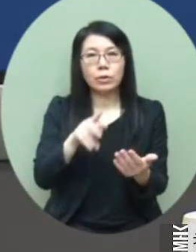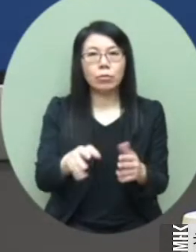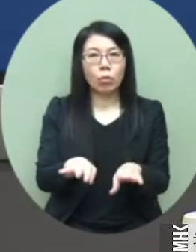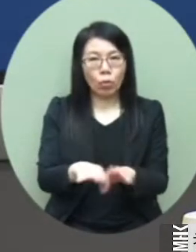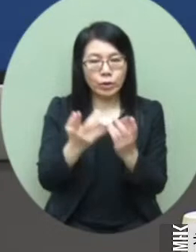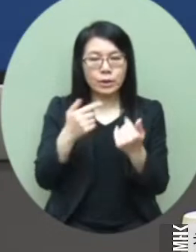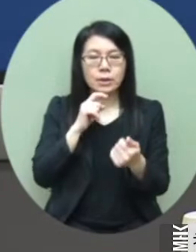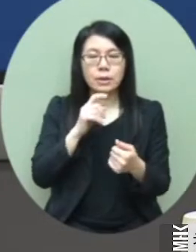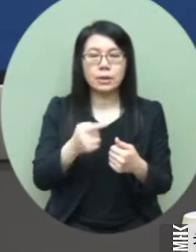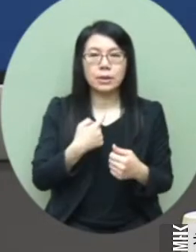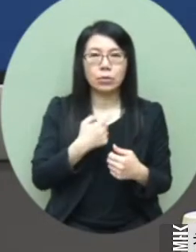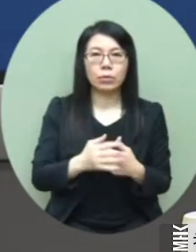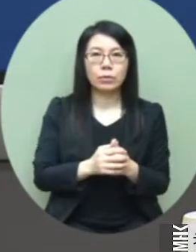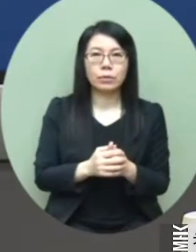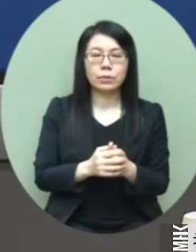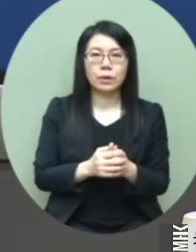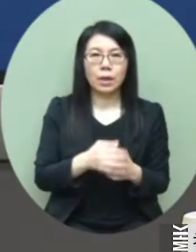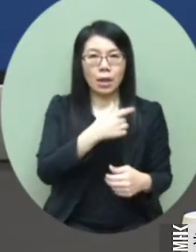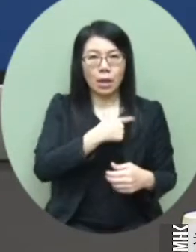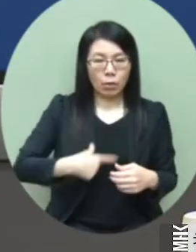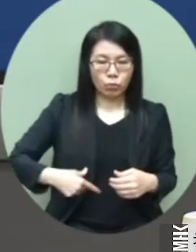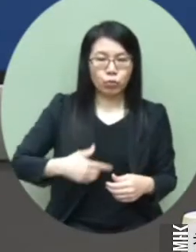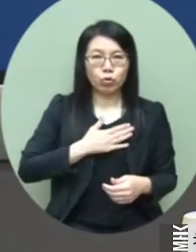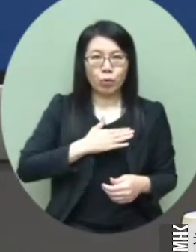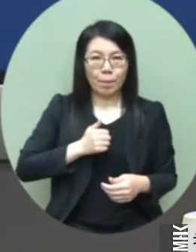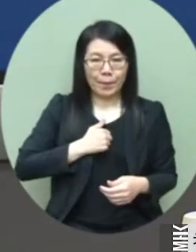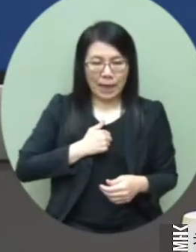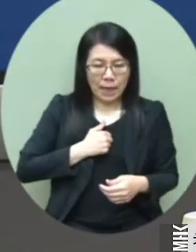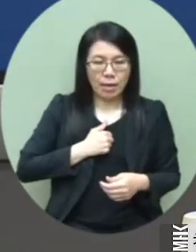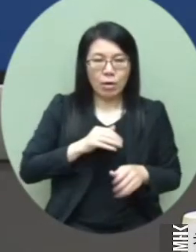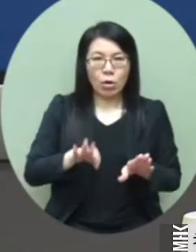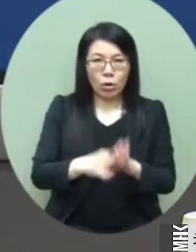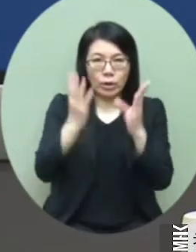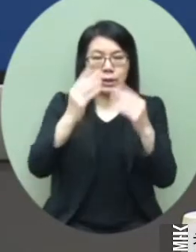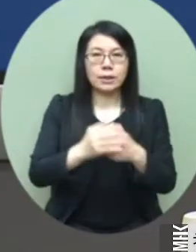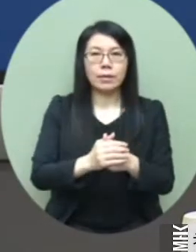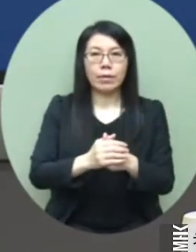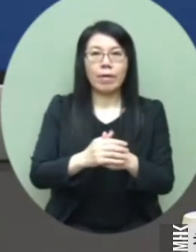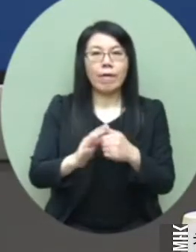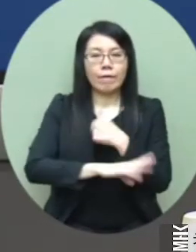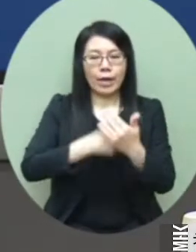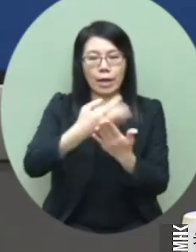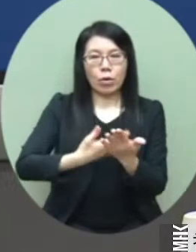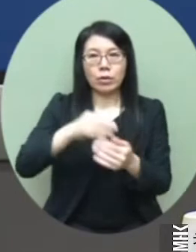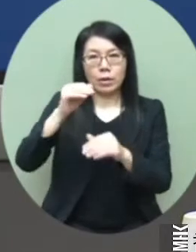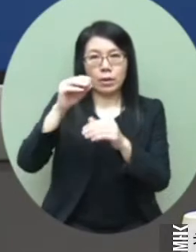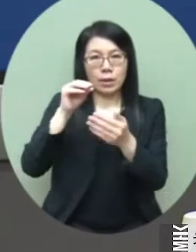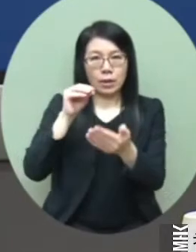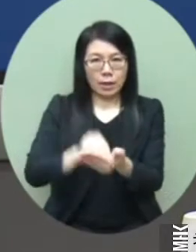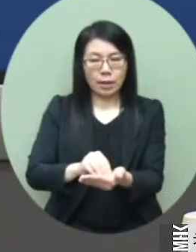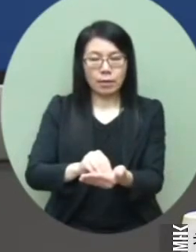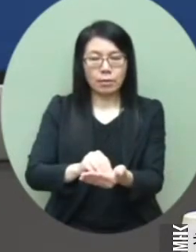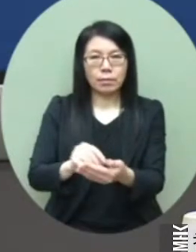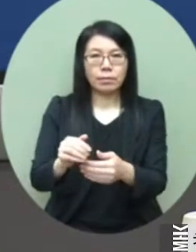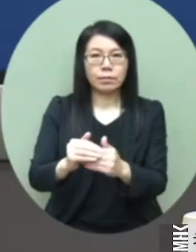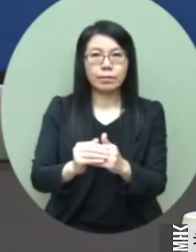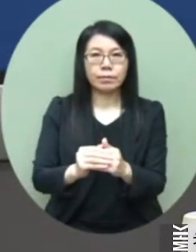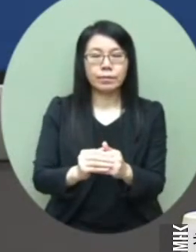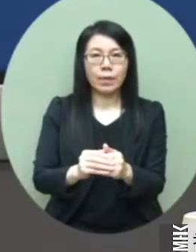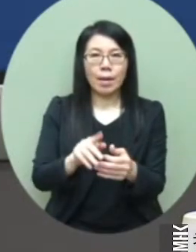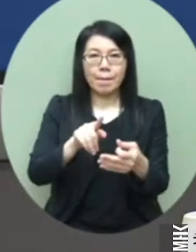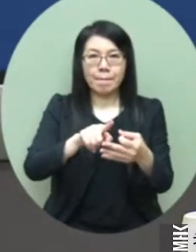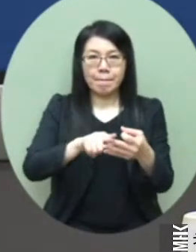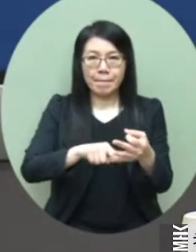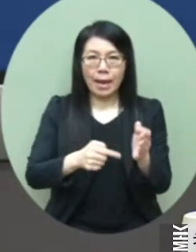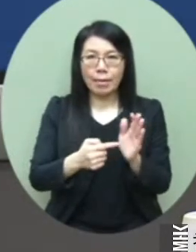去一個候選人競選嘅階段嚇。法律規定呢，係喺提